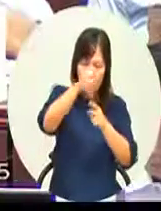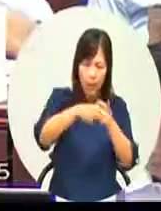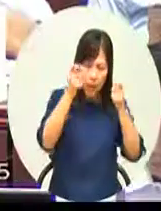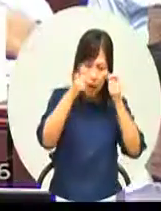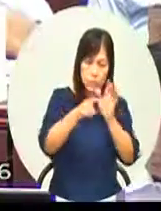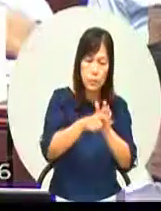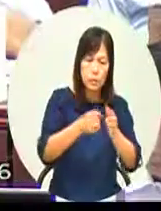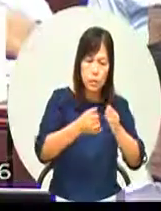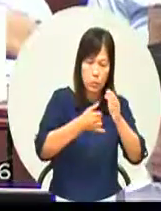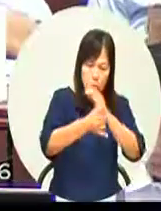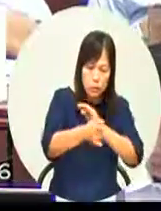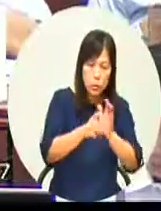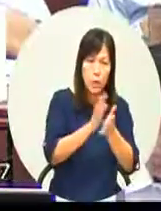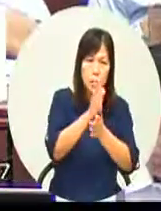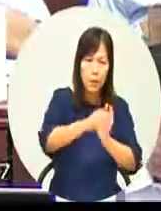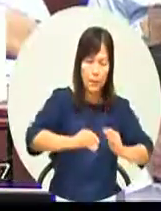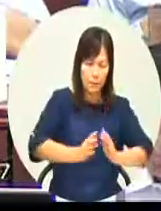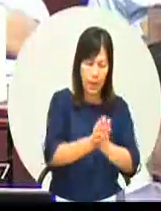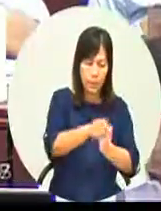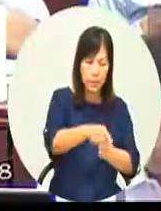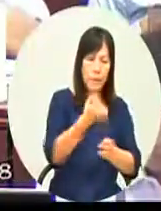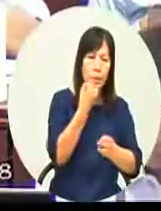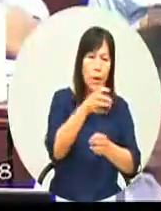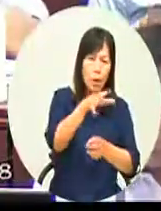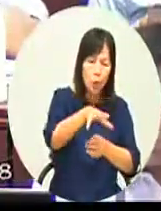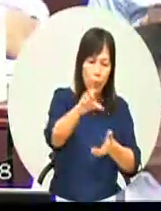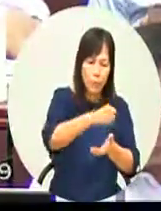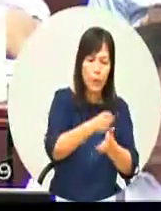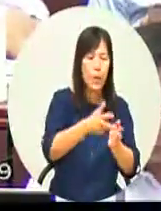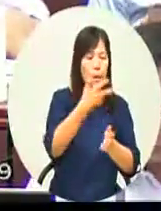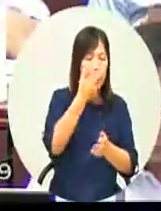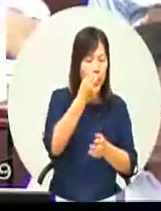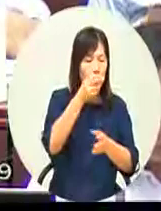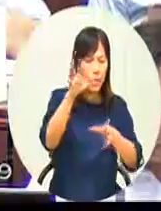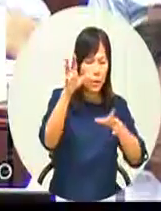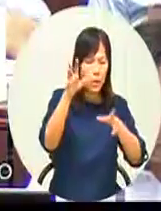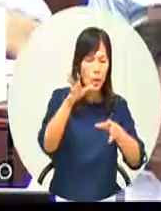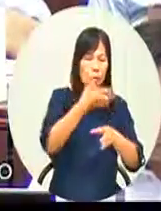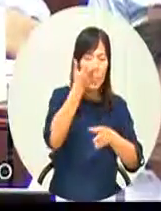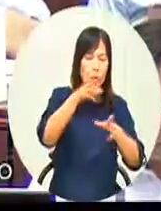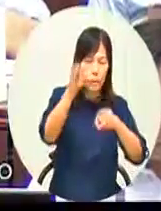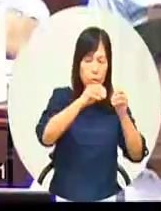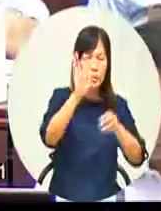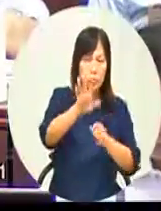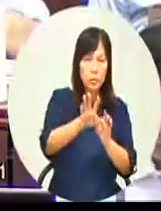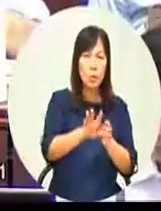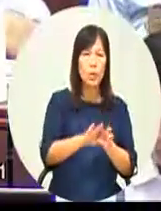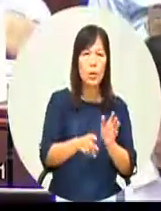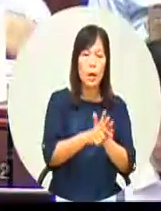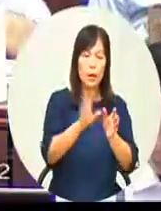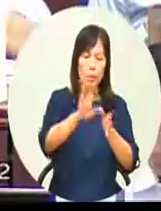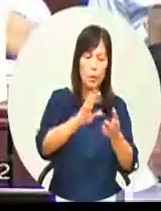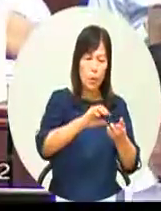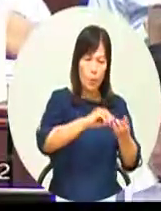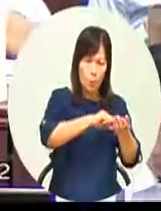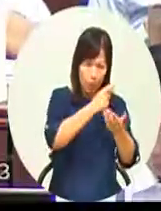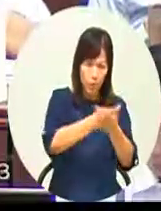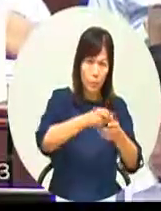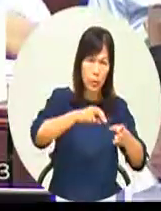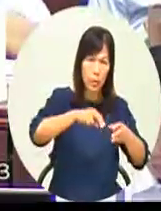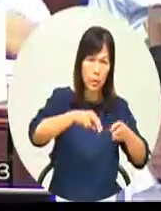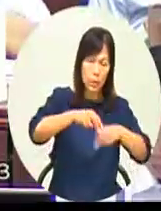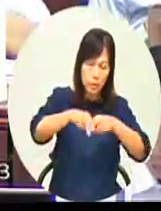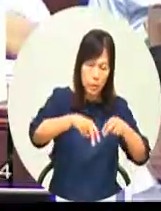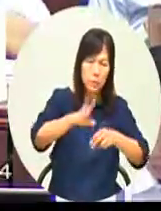进到高铁站马上就在旅服中心可以取得最便利的旅游资讯。那第二个发展套装行程的部分，刚刚议员有